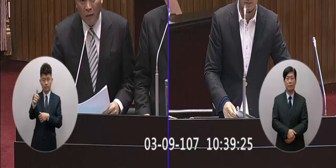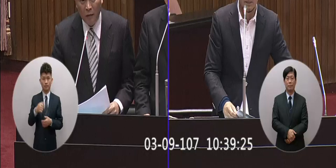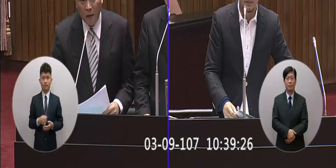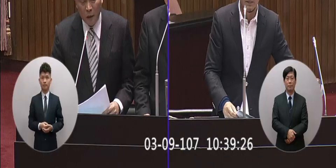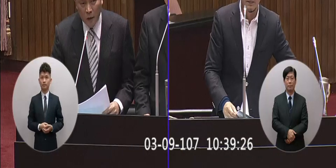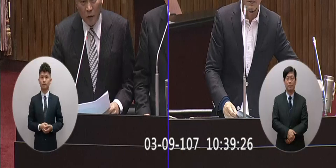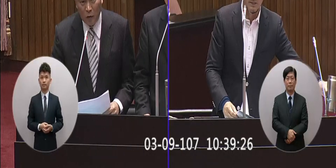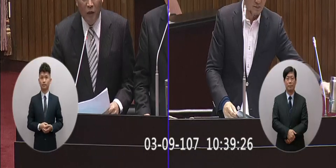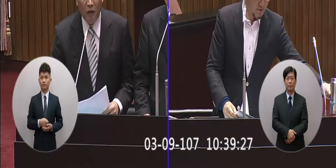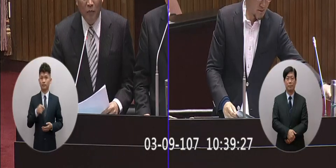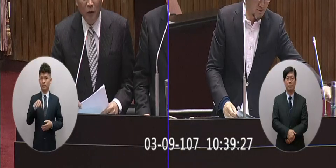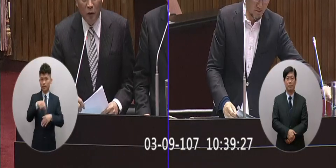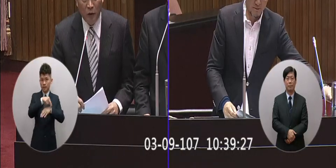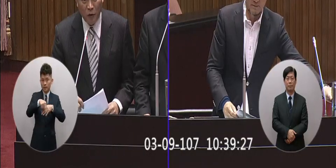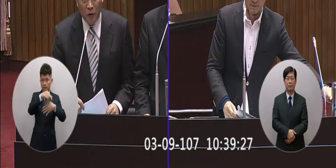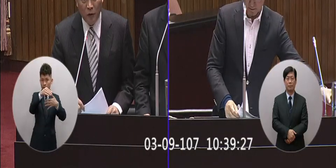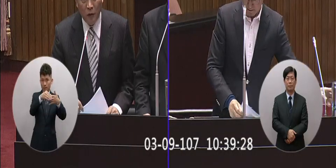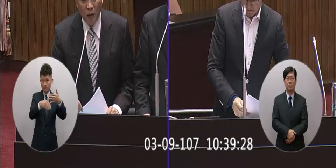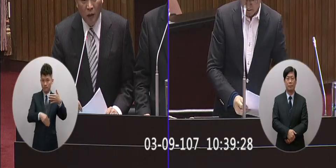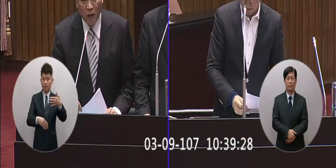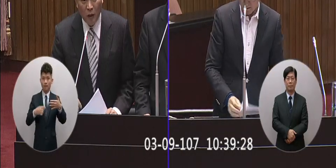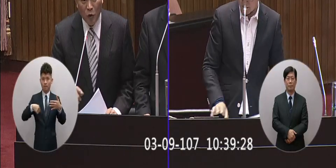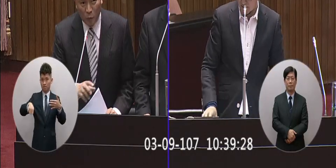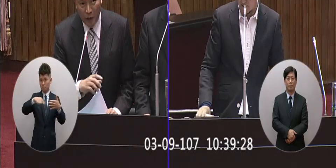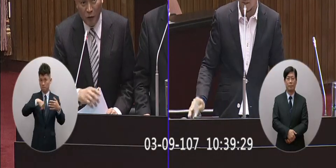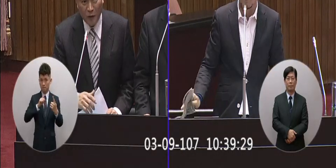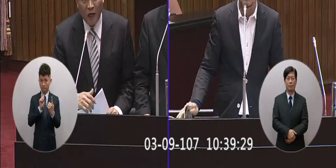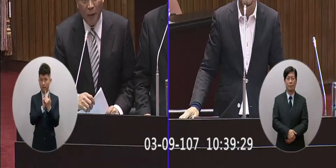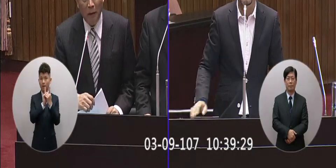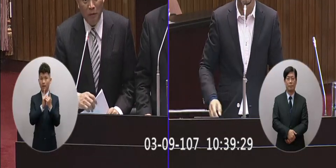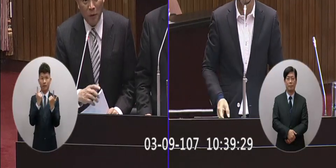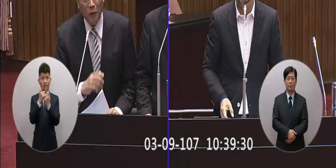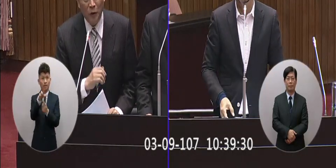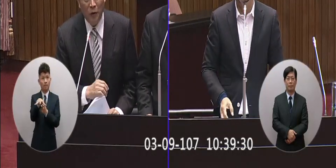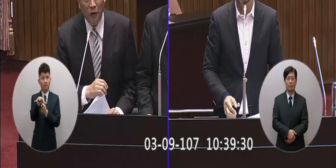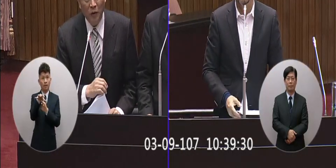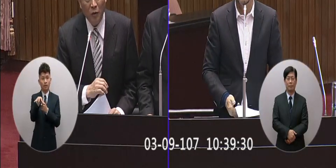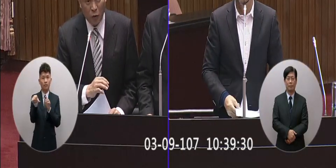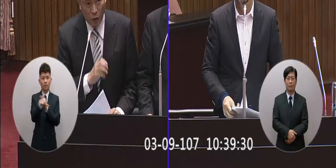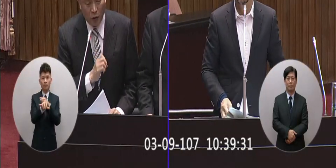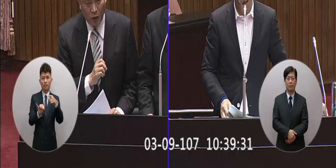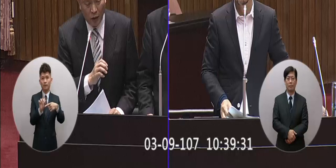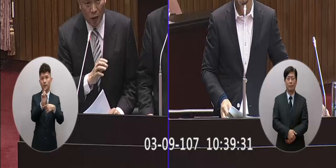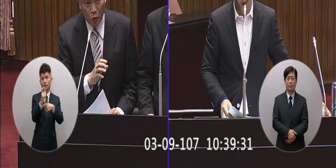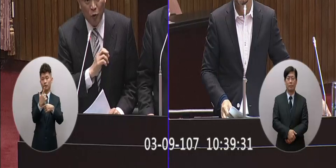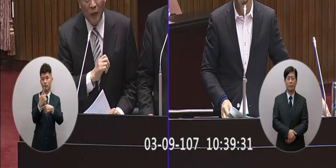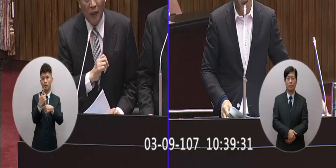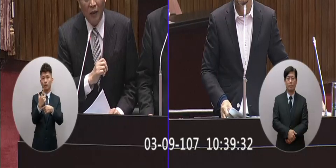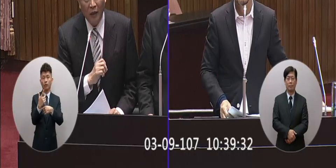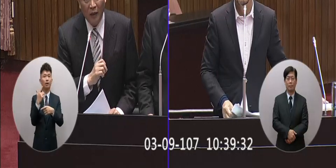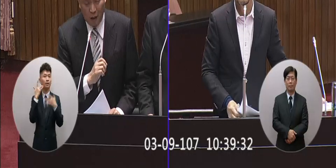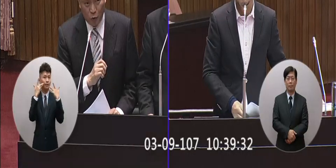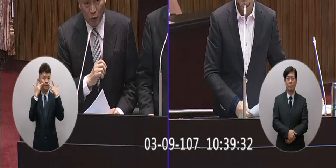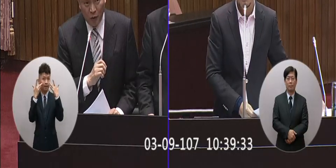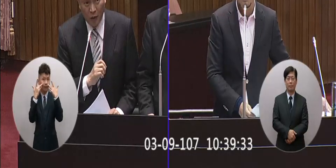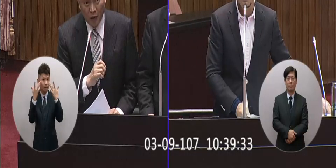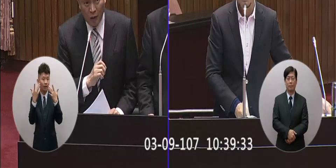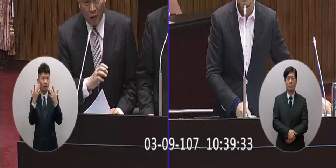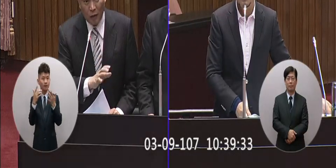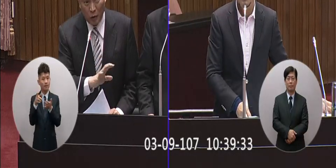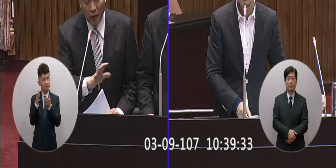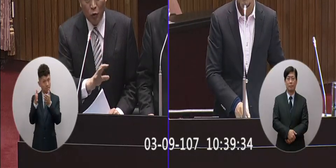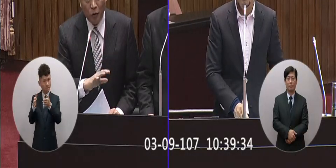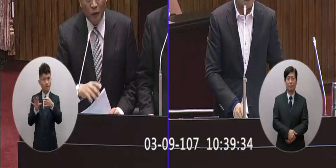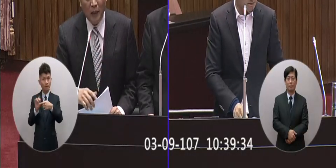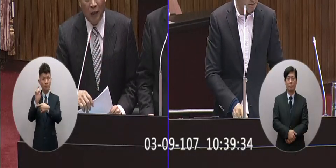这个机制我们要面对，就是进入北农才16%，水果那个蔬菜来说，